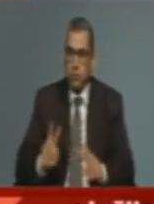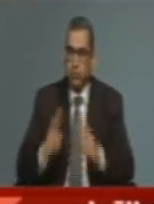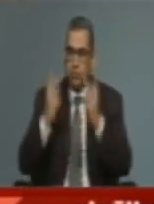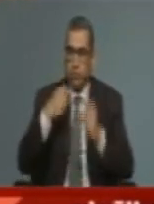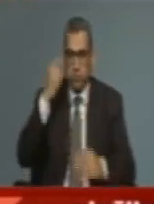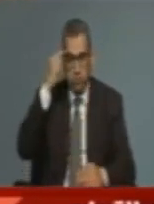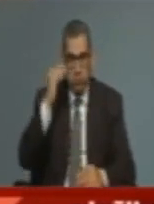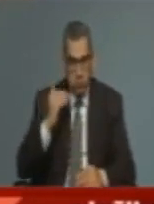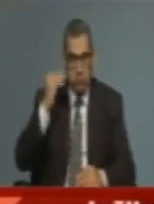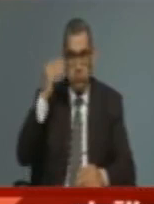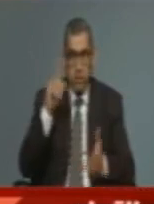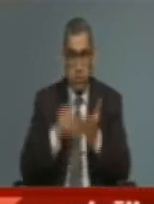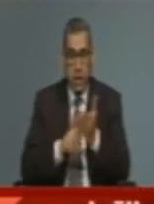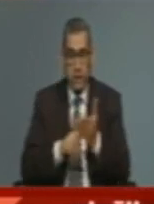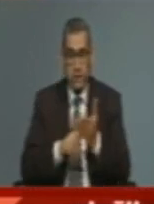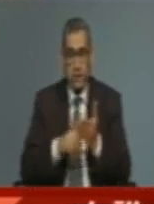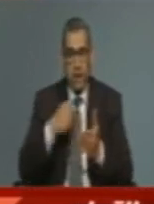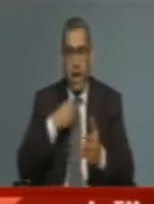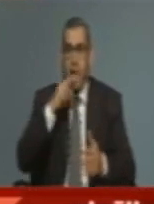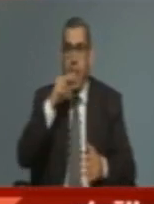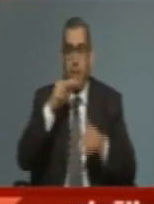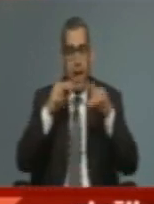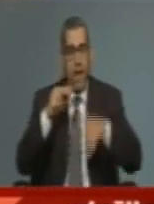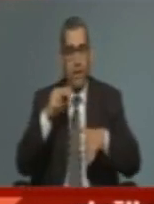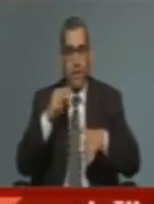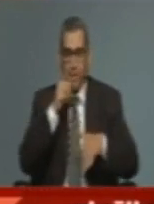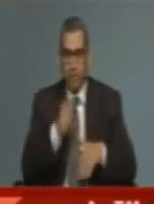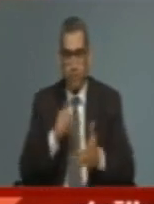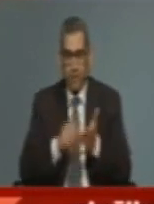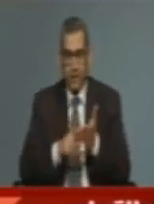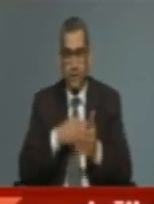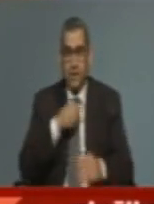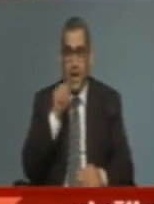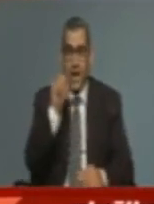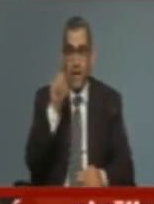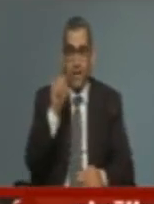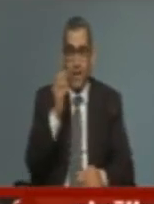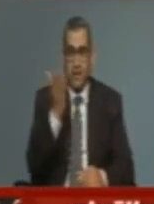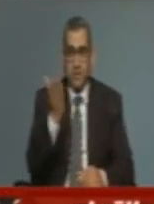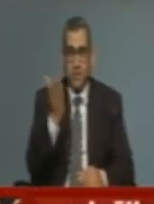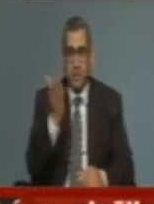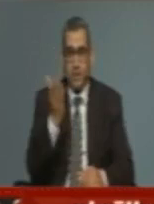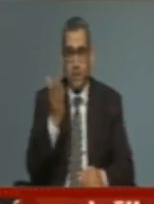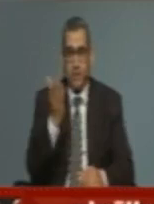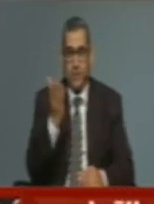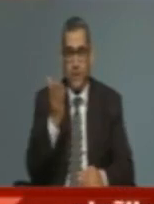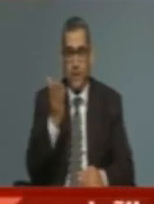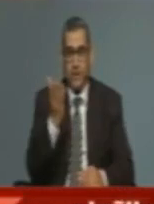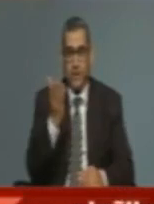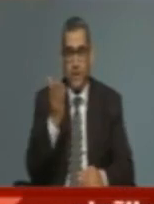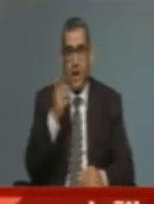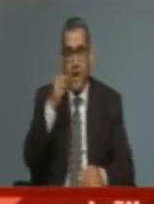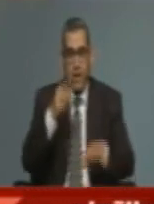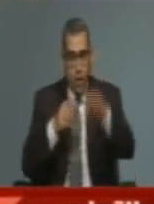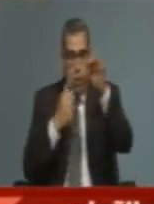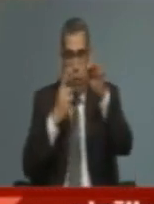ريس يعني احنا مش انا مش لاقيه كلام ما اقوله لحضرتك. حضرتك كمان يعني انت الوحيد اللي